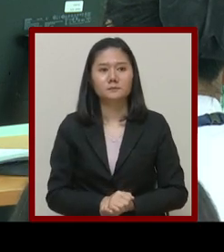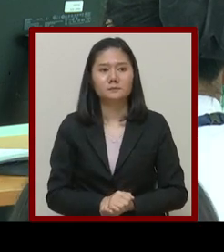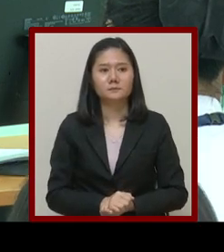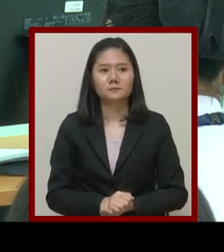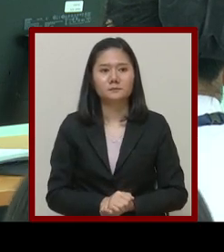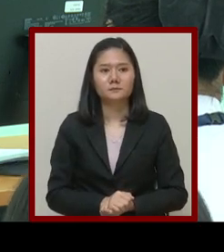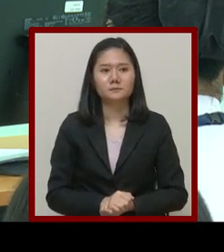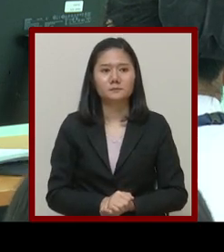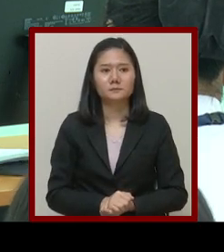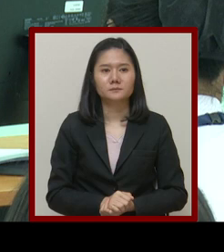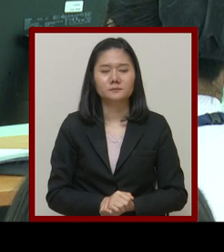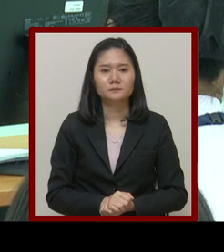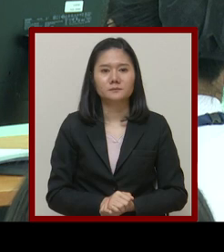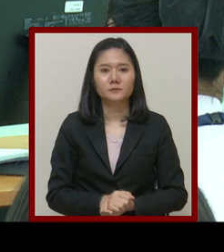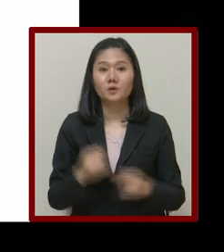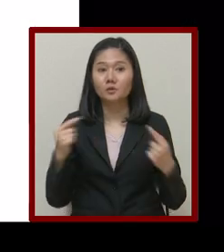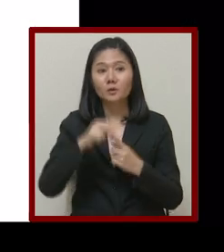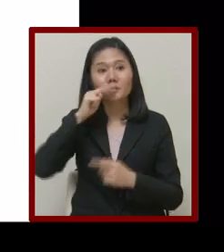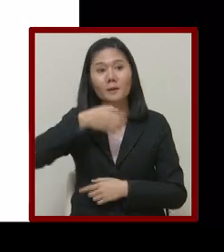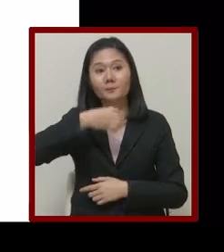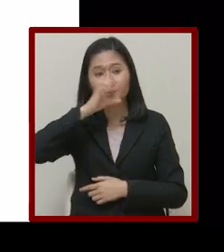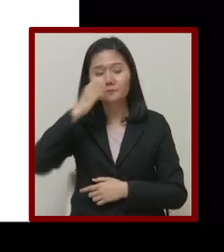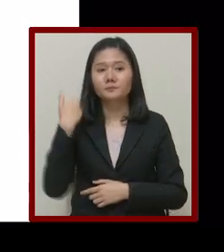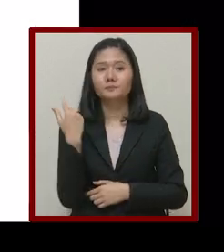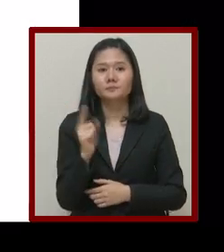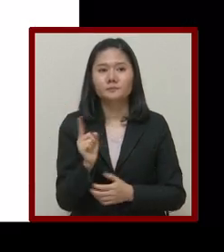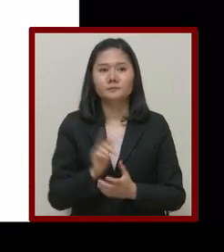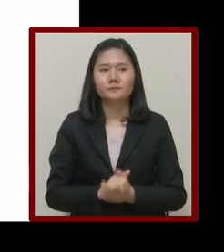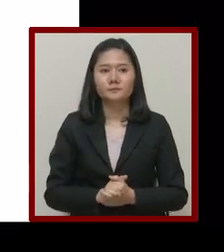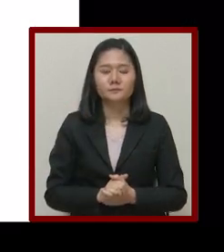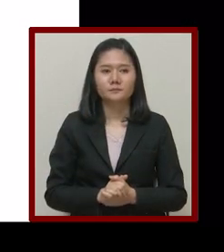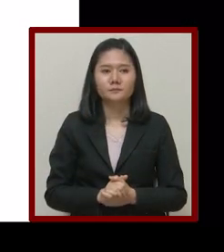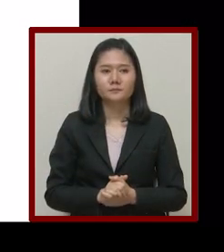รับนะในส่วนของเครื่องดื่มสมุนไพรมีอะไรบ้างคะ